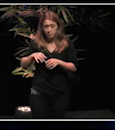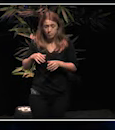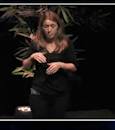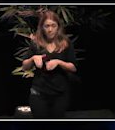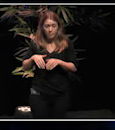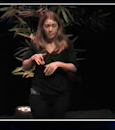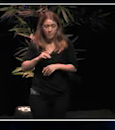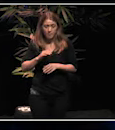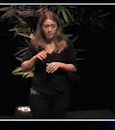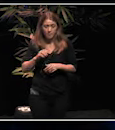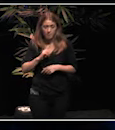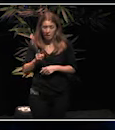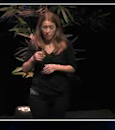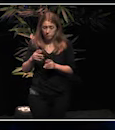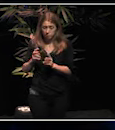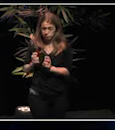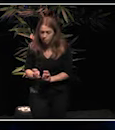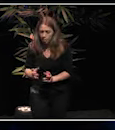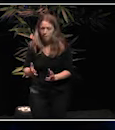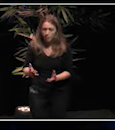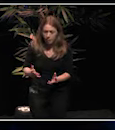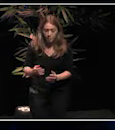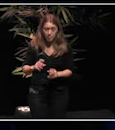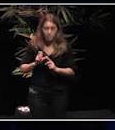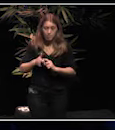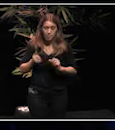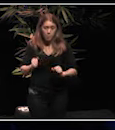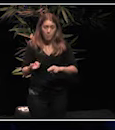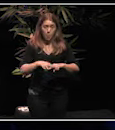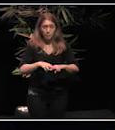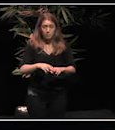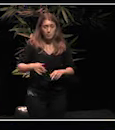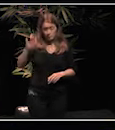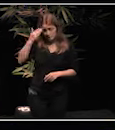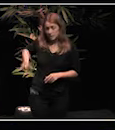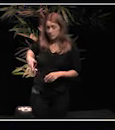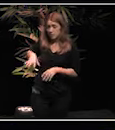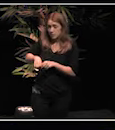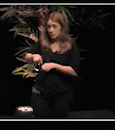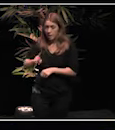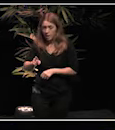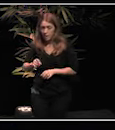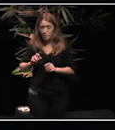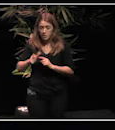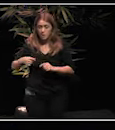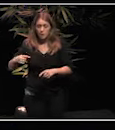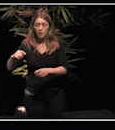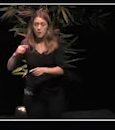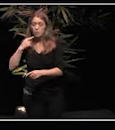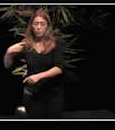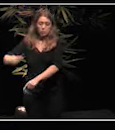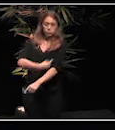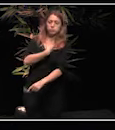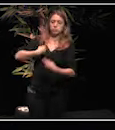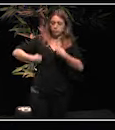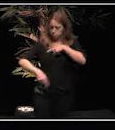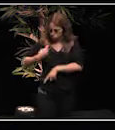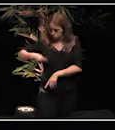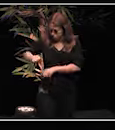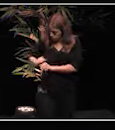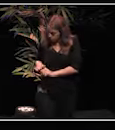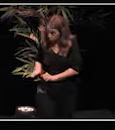ça, c'est pas joué à se faire peur, pour le coup, qui sont morts, effectivement, d'insuffisance rénale, d'autres qui se sont fait dialyser et qui sont passés près de la... qui ont frisé la correctionnelle.